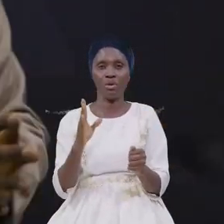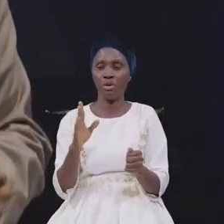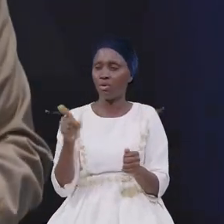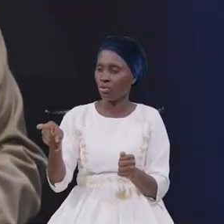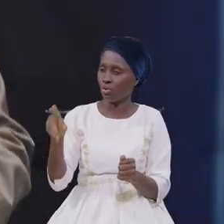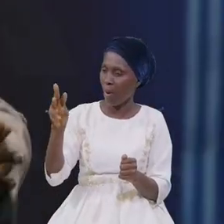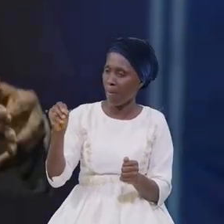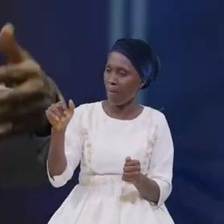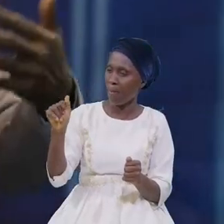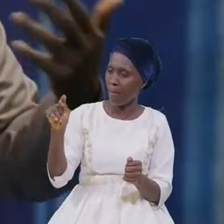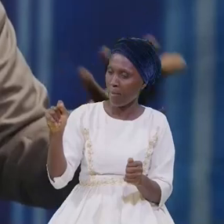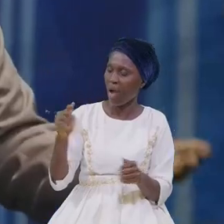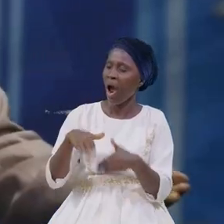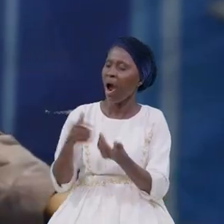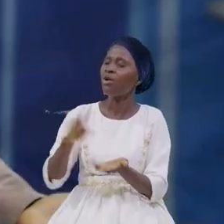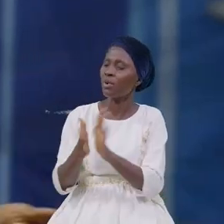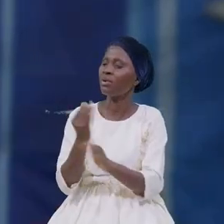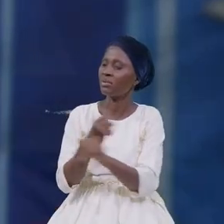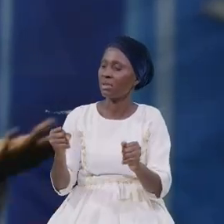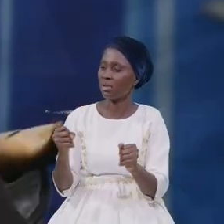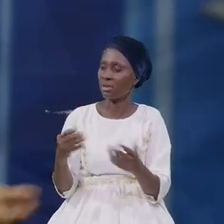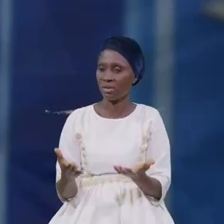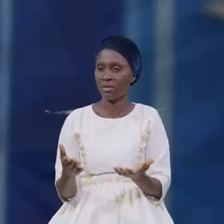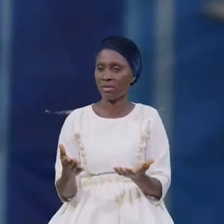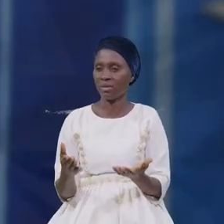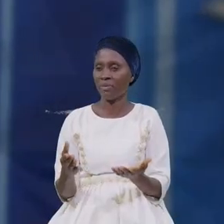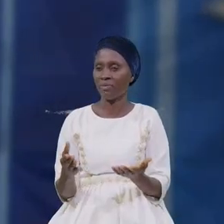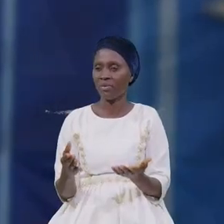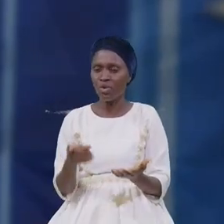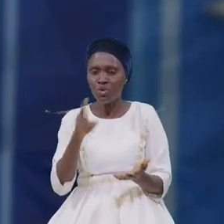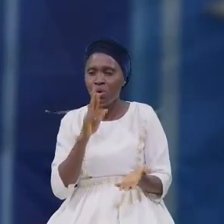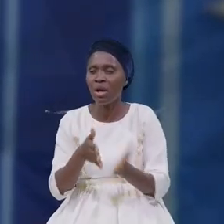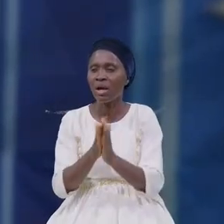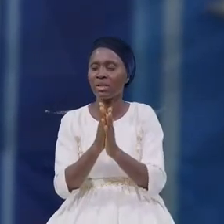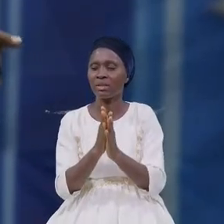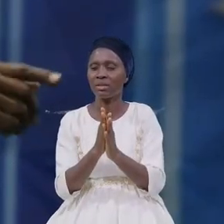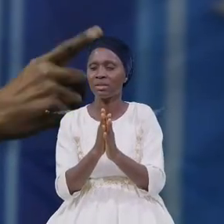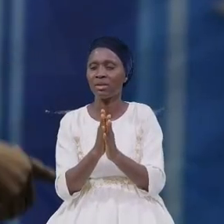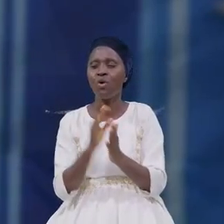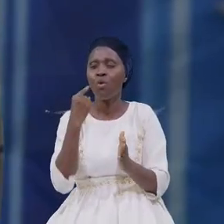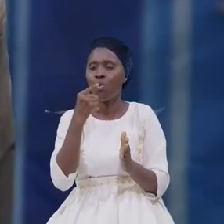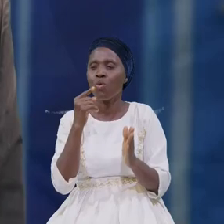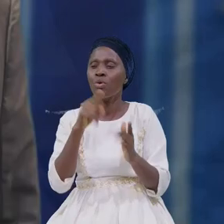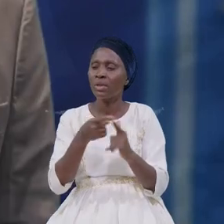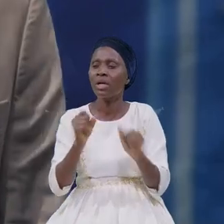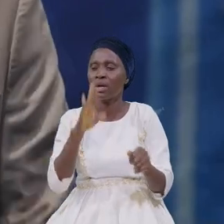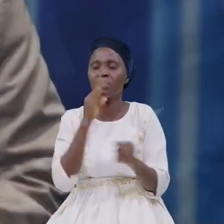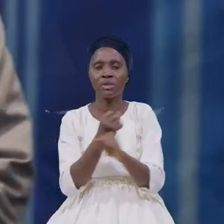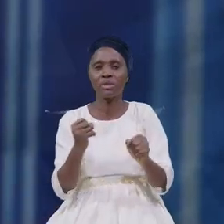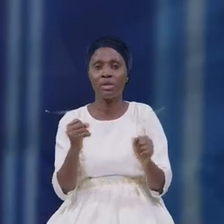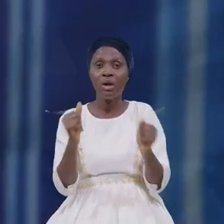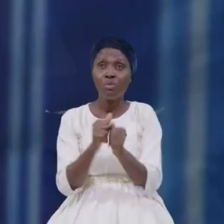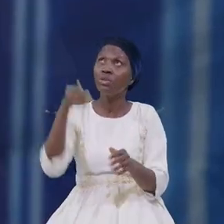tu demandes qui peut donc être sauvé. Mais Dieu, ceci est possible avec Dieu. Tout est possible à